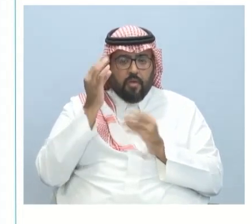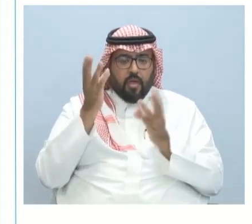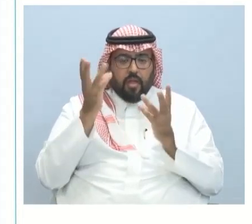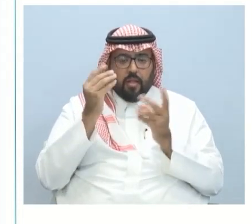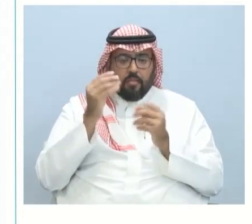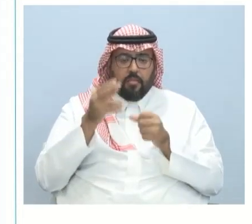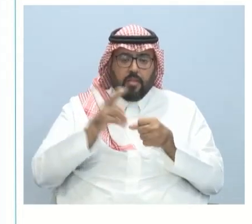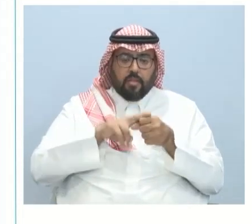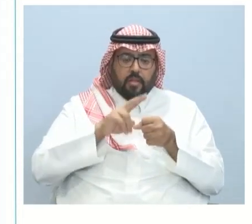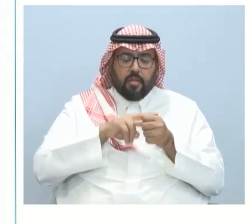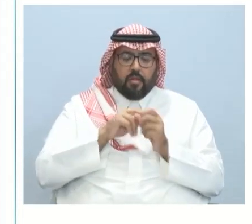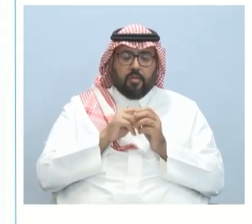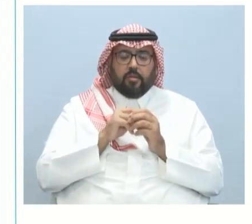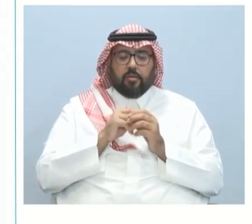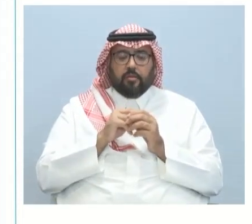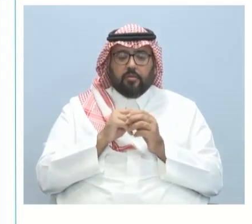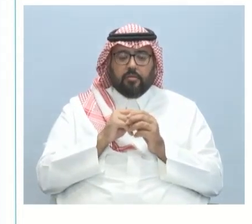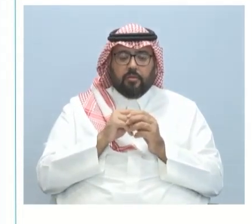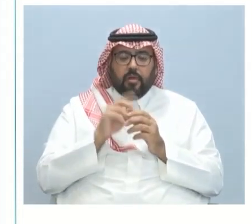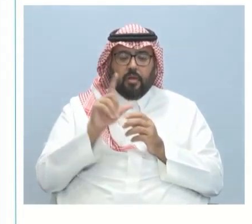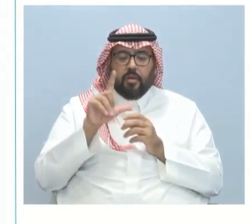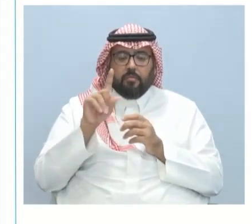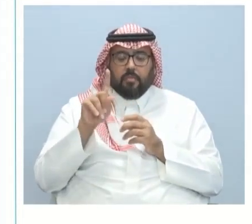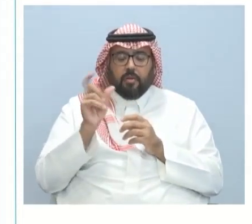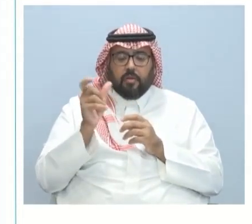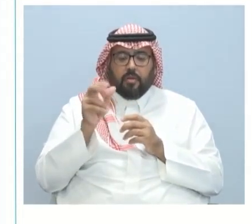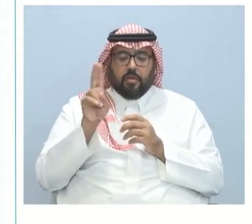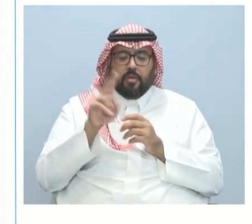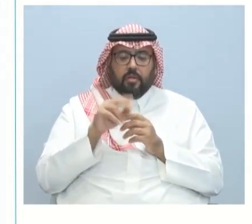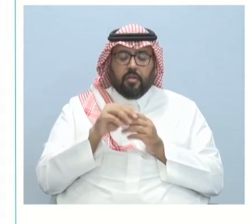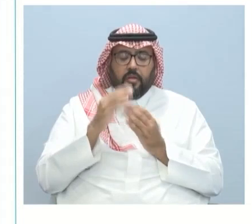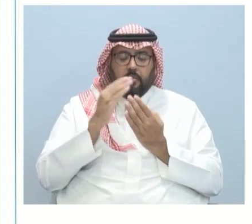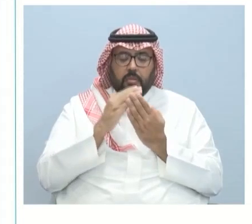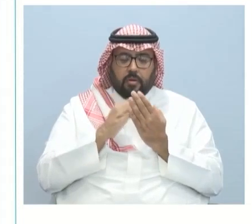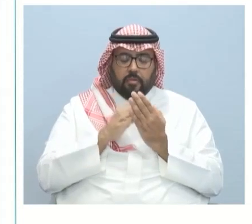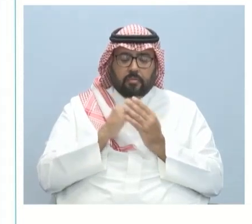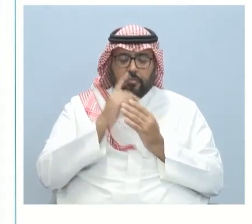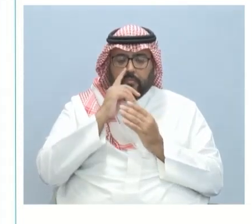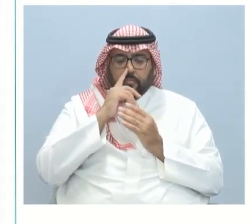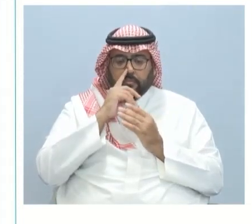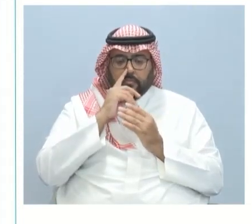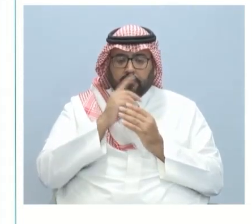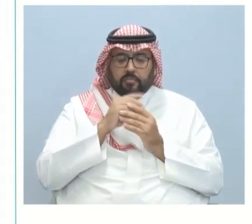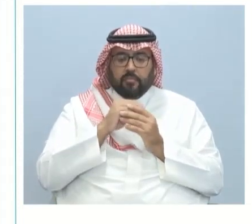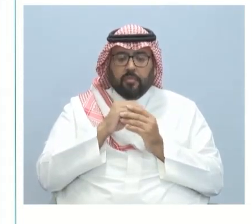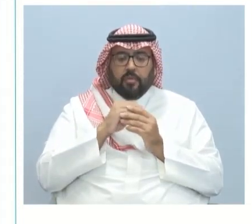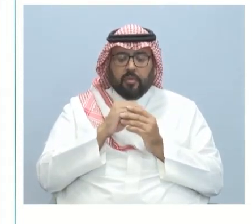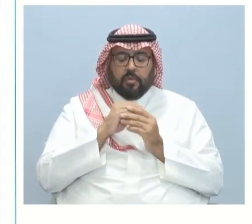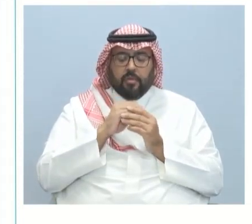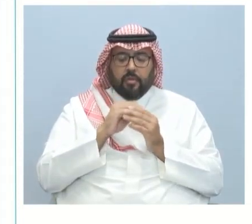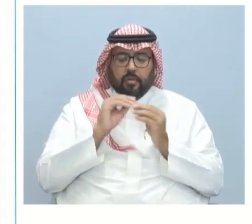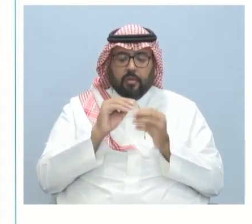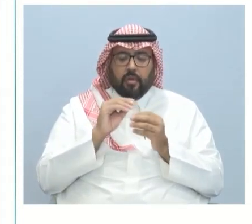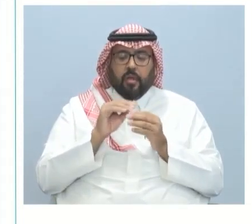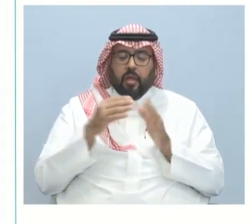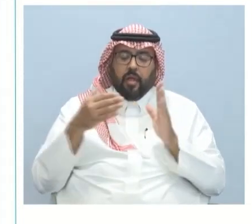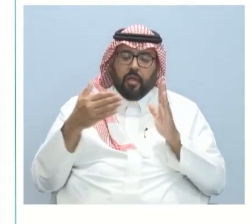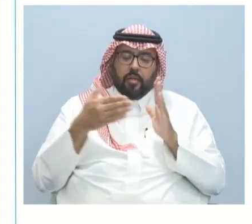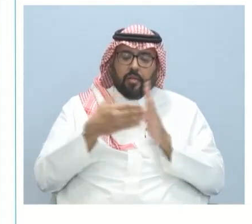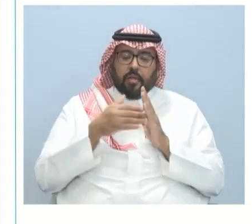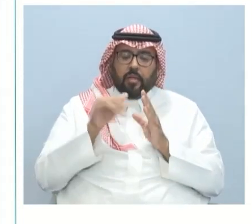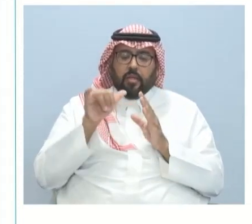التكرارات حيث تكرر اللبنات البرمجيه الموجوده داخل هذه الحلقه وداخل الحلقه حتى